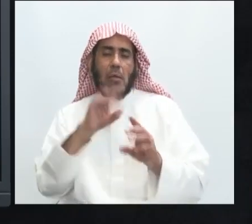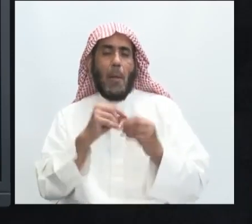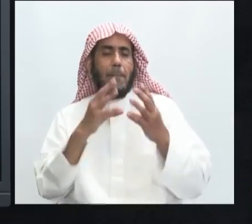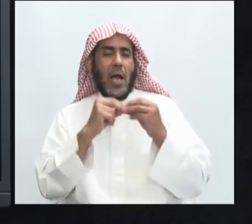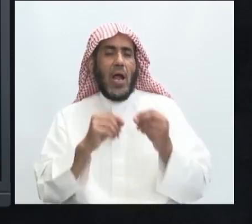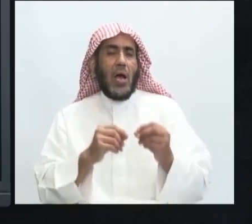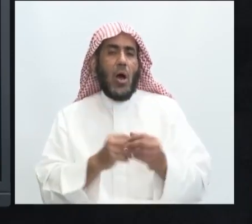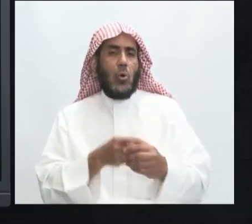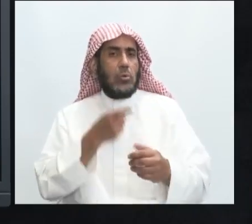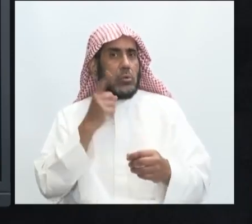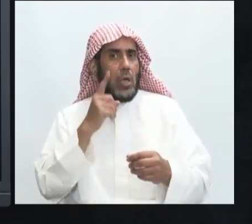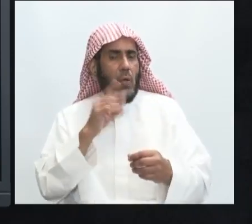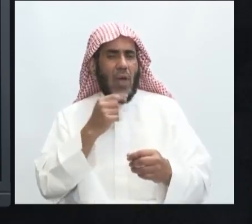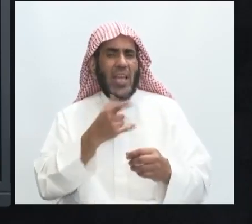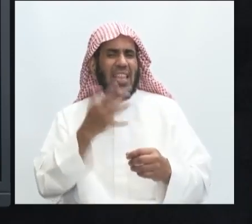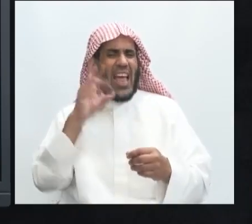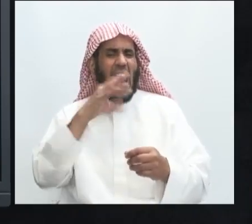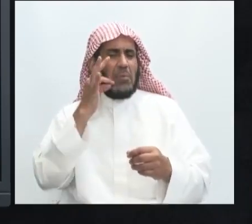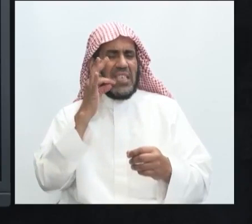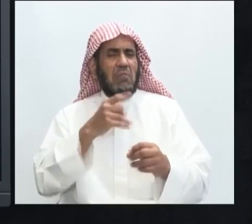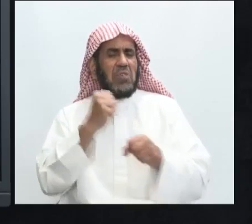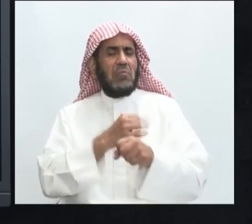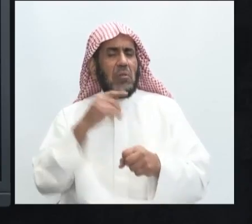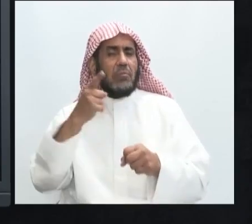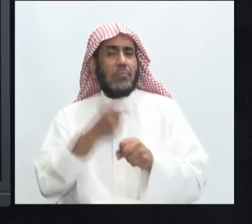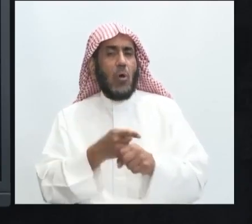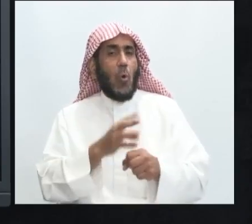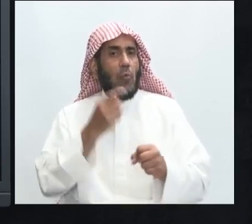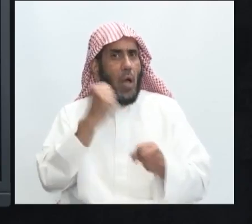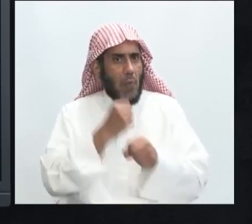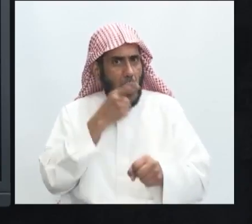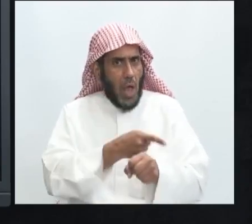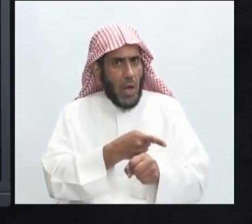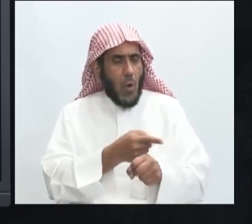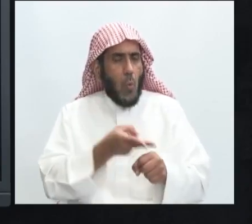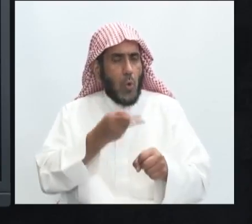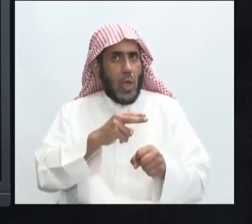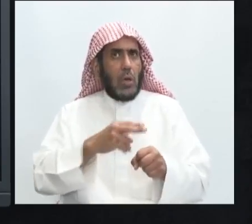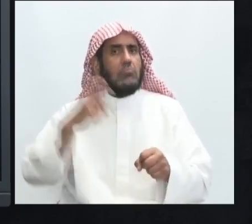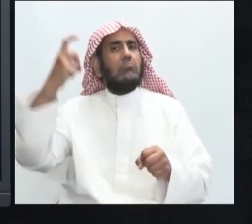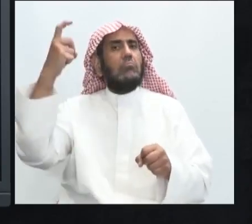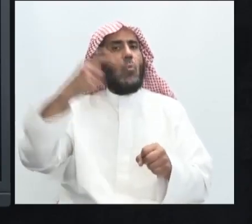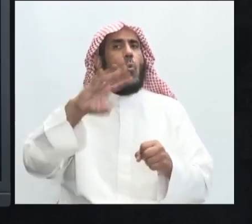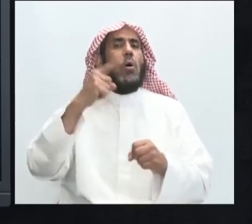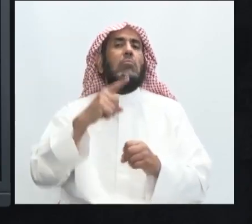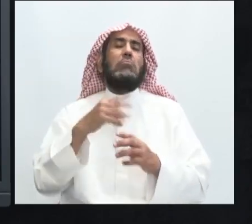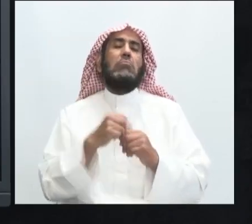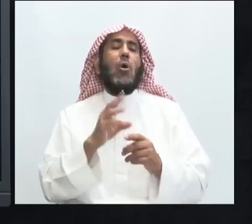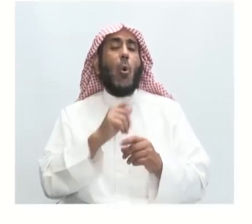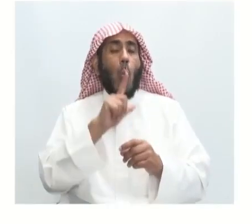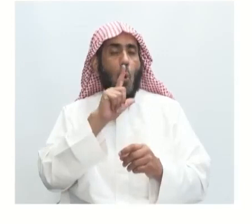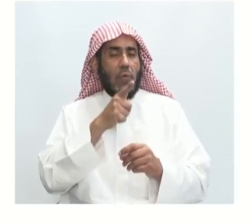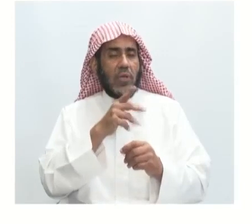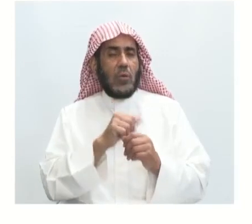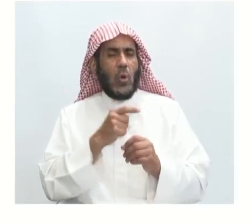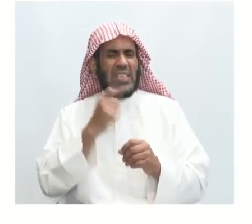معناه تهديد اذا لم تستحي فاصنع ما شئت افعل ذلك وسترى او ما سيحصل لك وكذلك في قولك